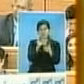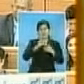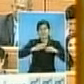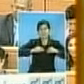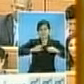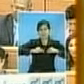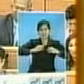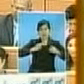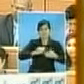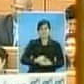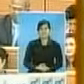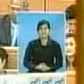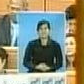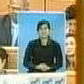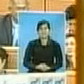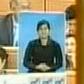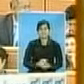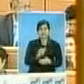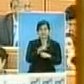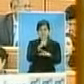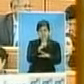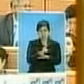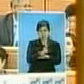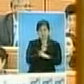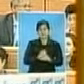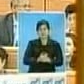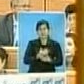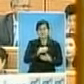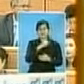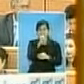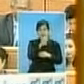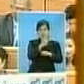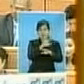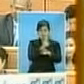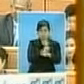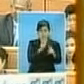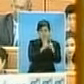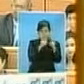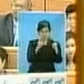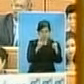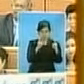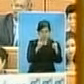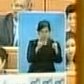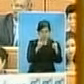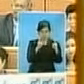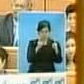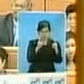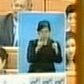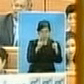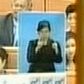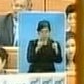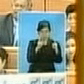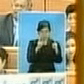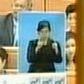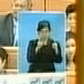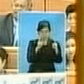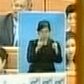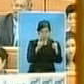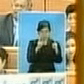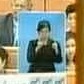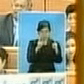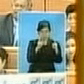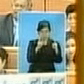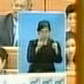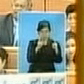ไปมันเก่าไปกว่าที่เราเข้าใจมั้ยว่าสมัยเราอยู่ประมาณปี 3 334ใช่